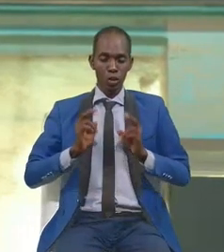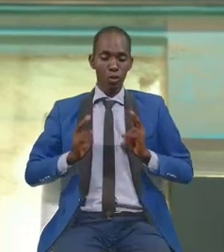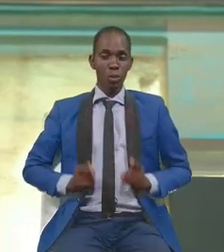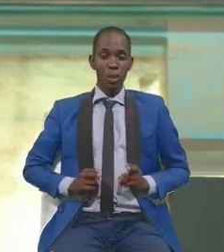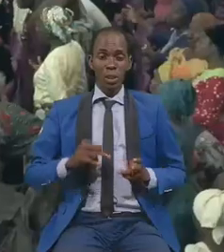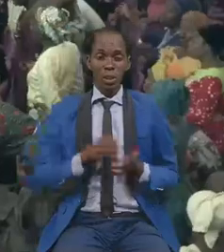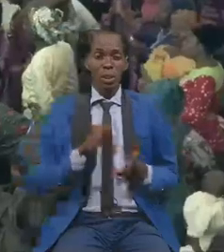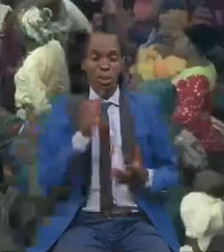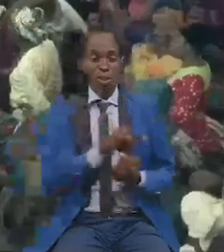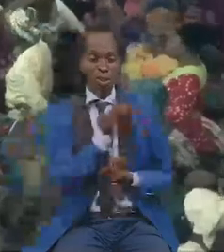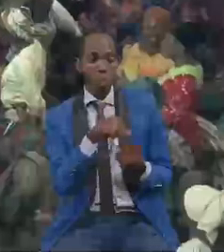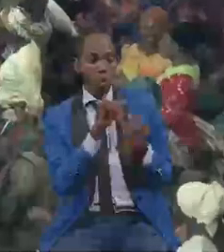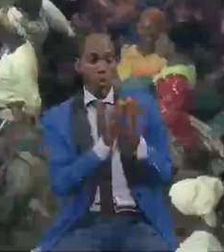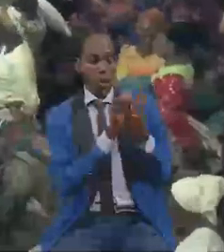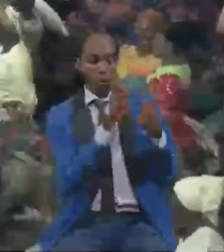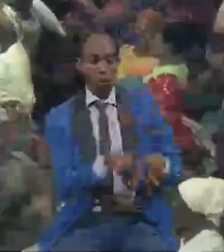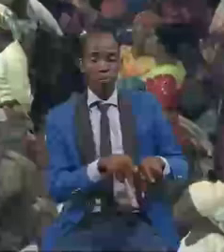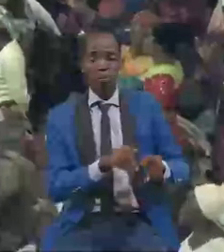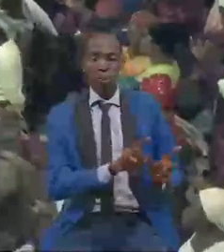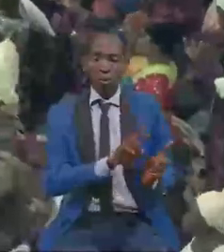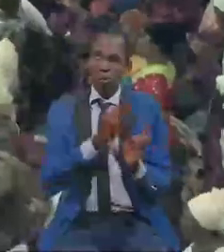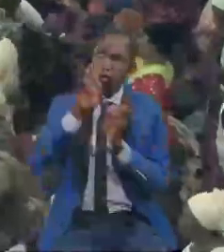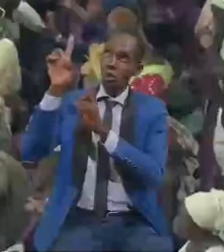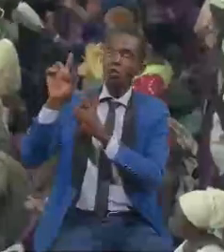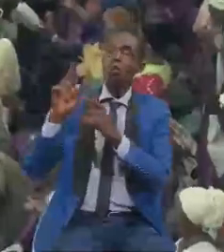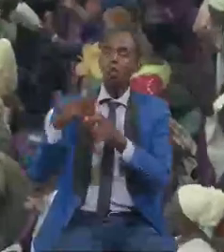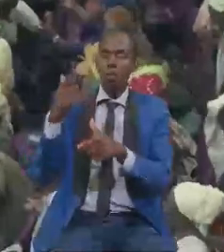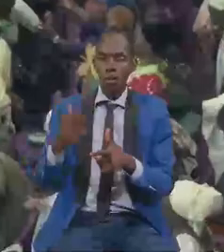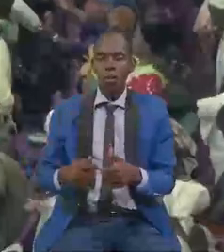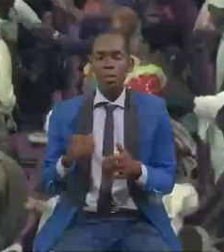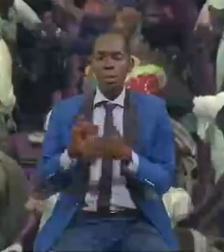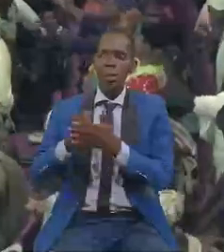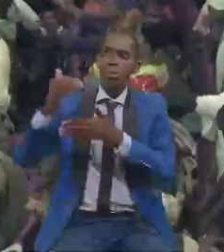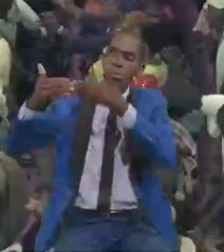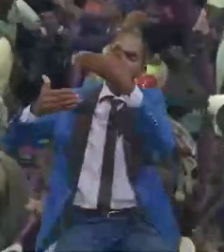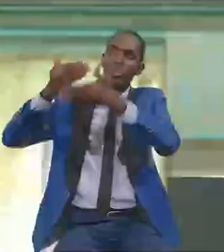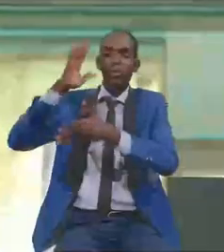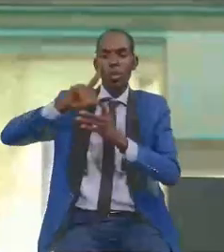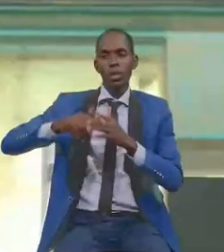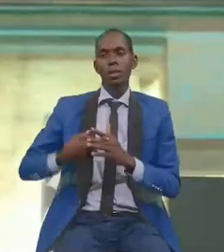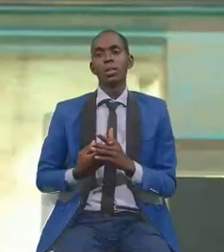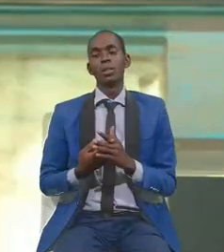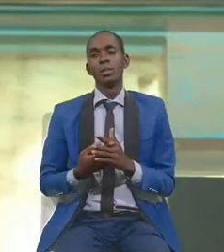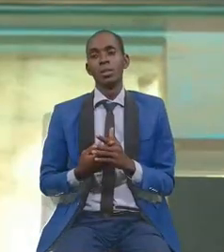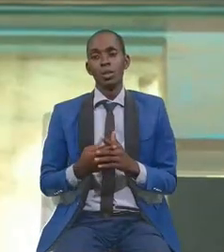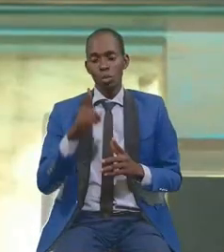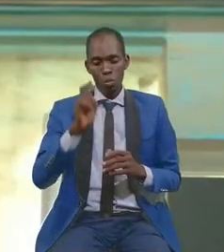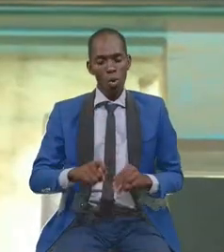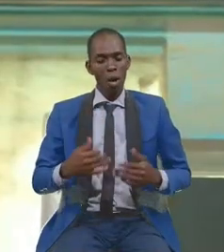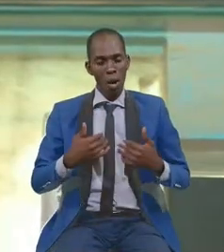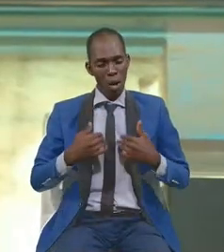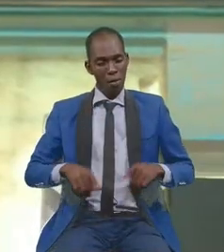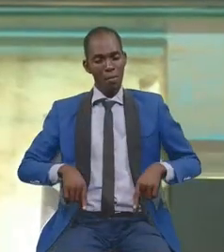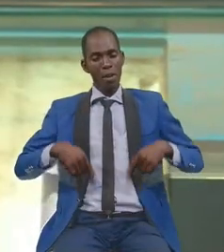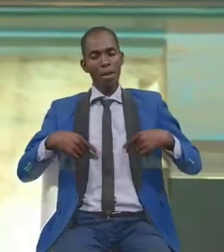vie là est venue là, que tu vas commencer à faire du progrès. La vie, avant de faire du progrès, la vie